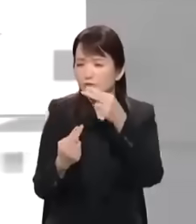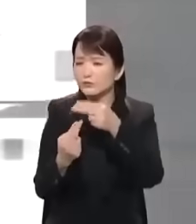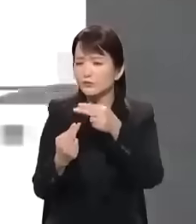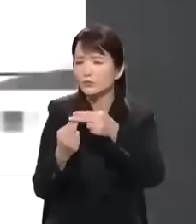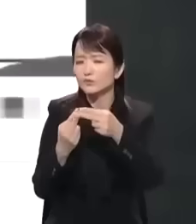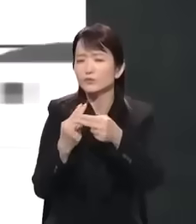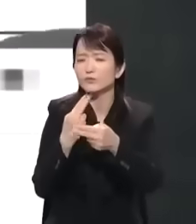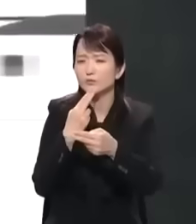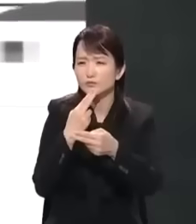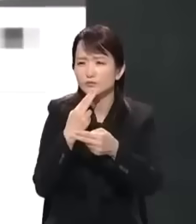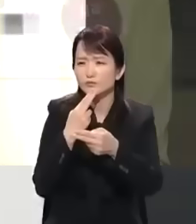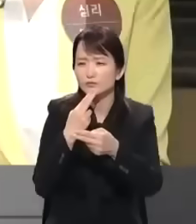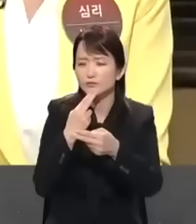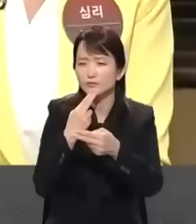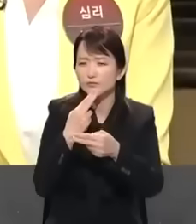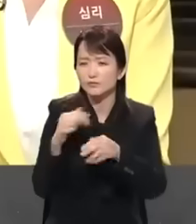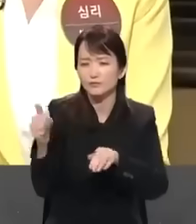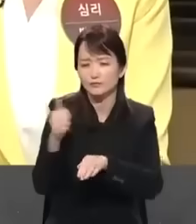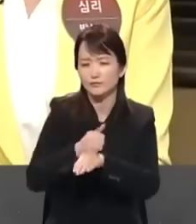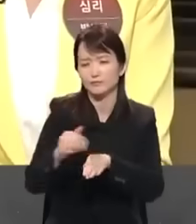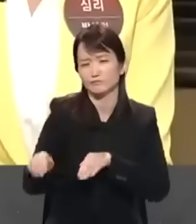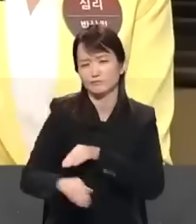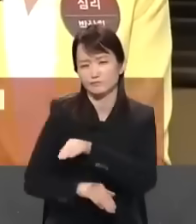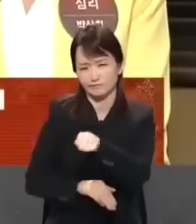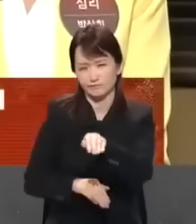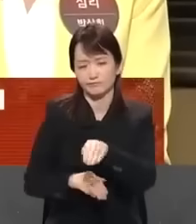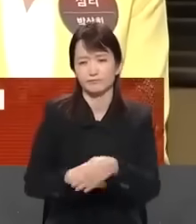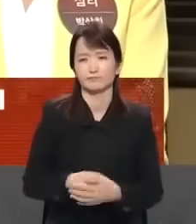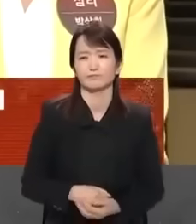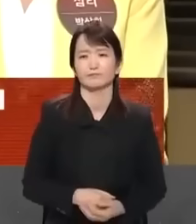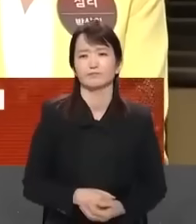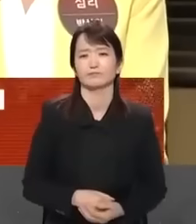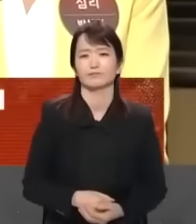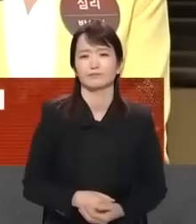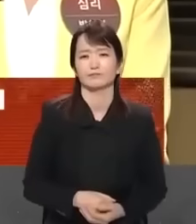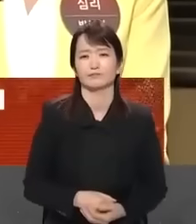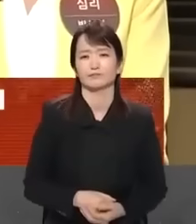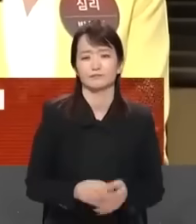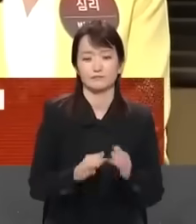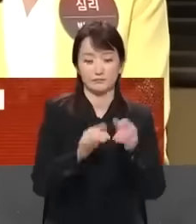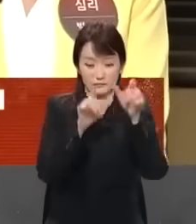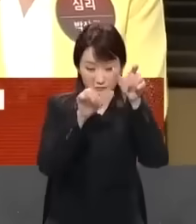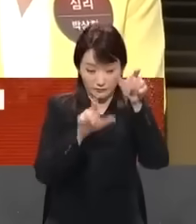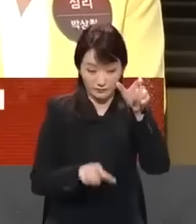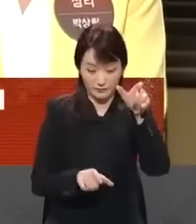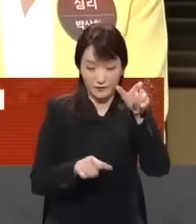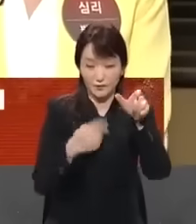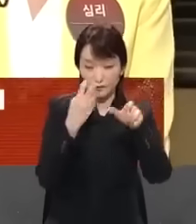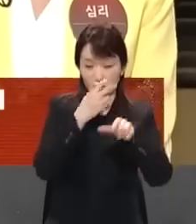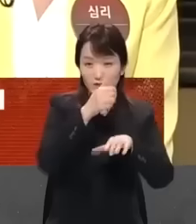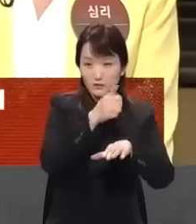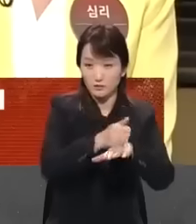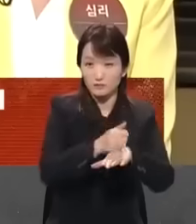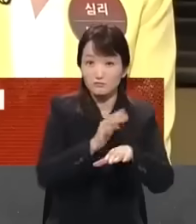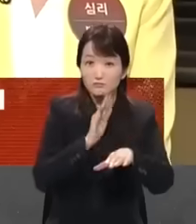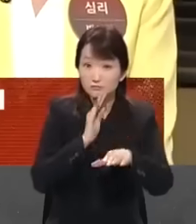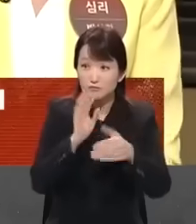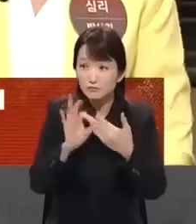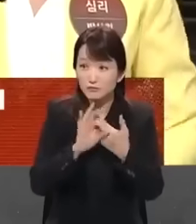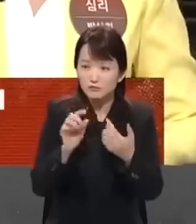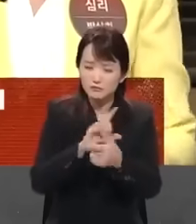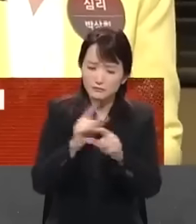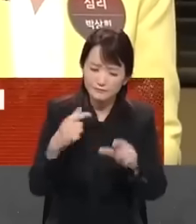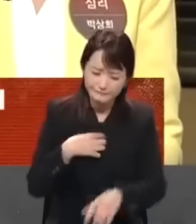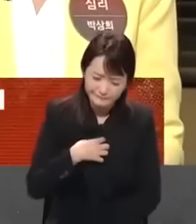무보험 상태로이 차를 운행했다는 거예요 뭐 이게 일단은 지금 누리꾼들이 조회 결과이지만 만약 사실이라면 참 여러